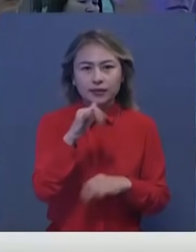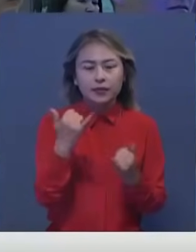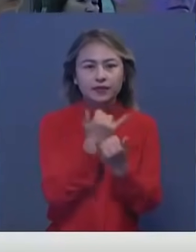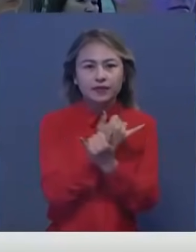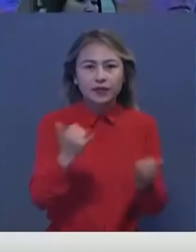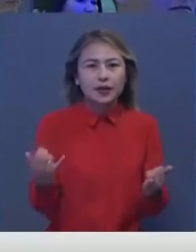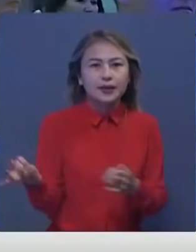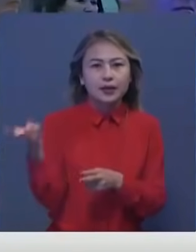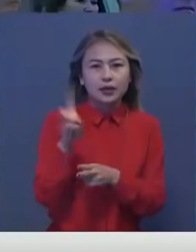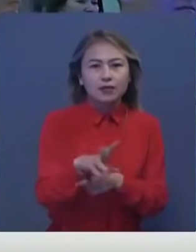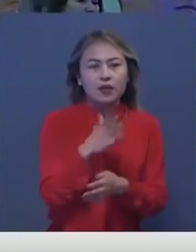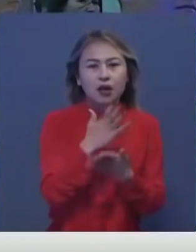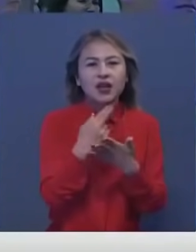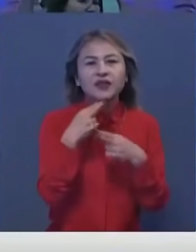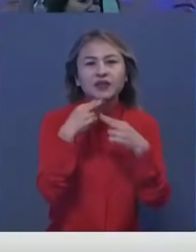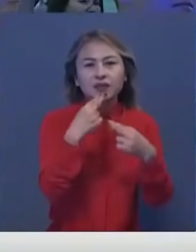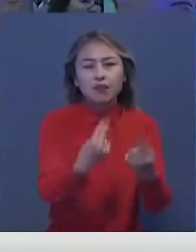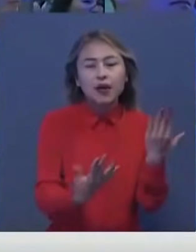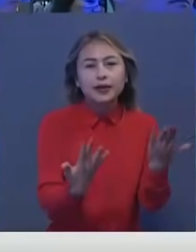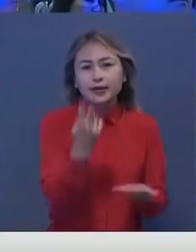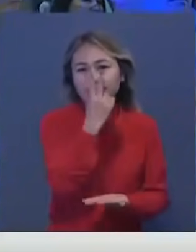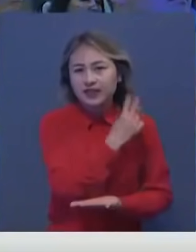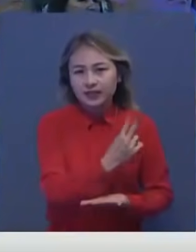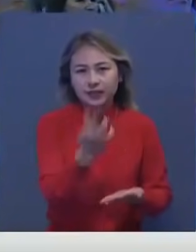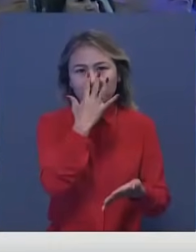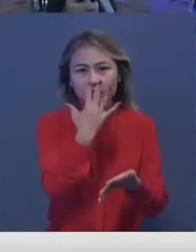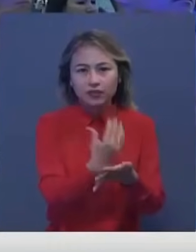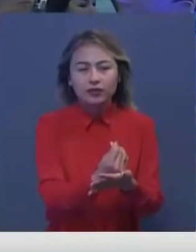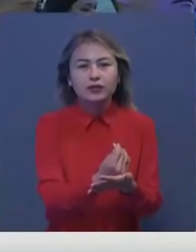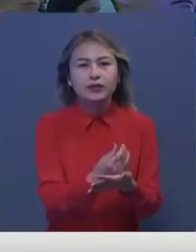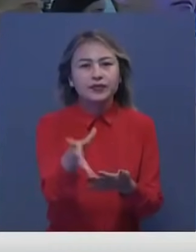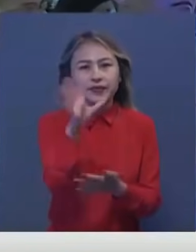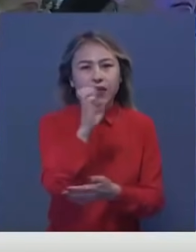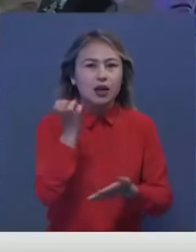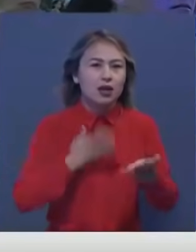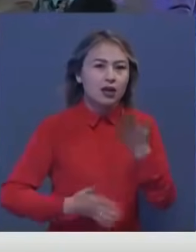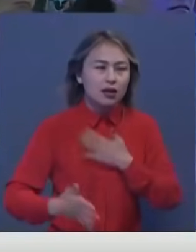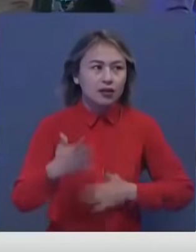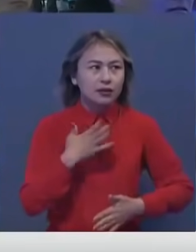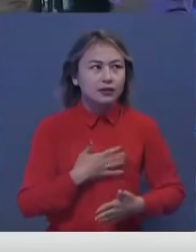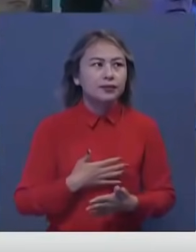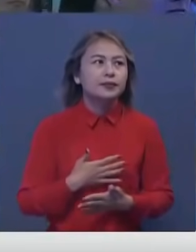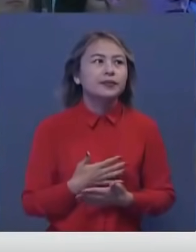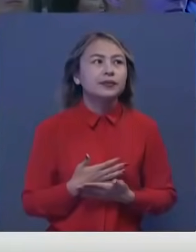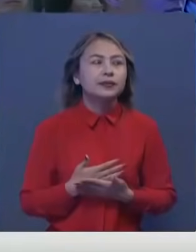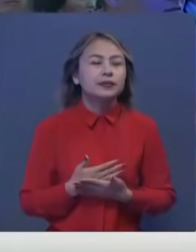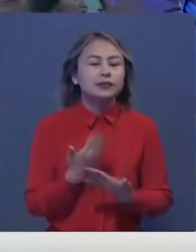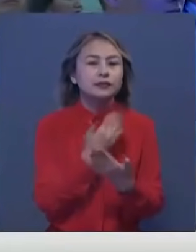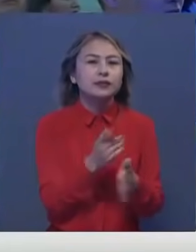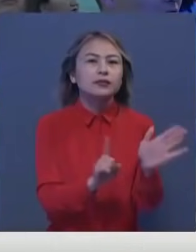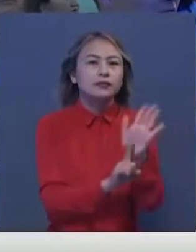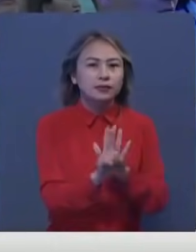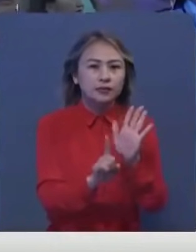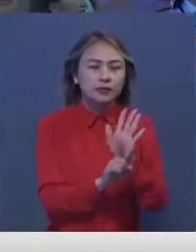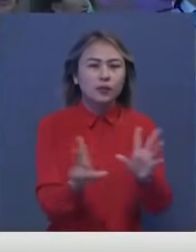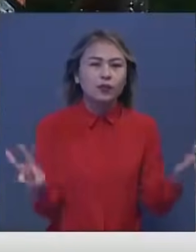келіп отыр. Назарларына қарасаңыз, жүздеріне қарасаңыз барлығы риза. Сол себептен мен бұл бастамаға тек